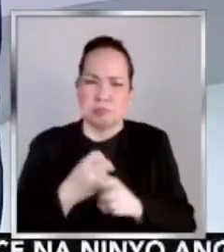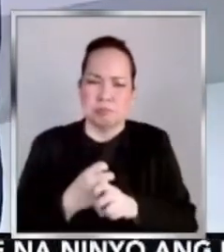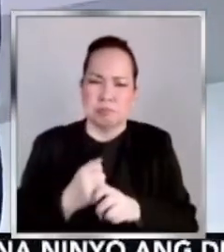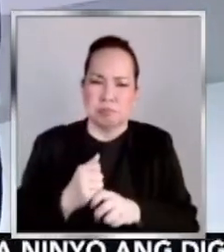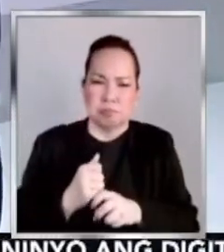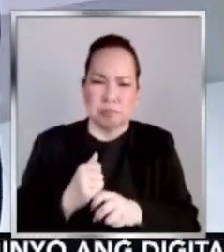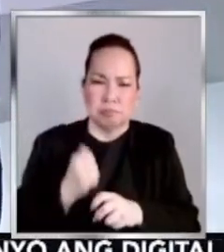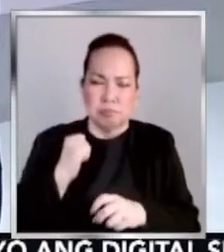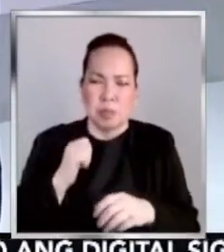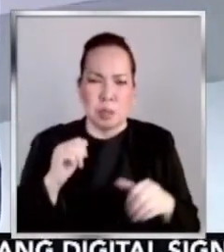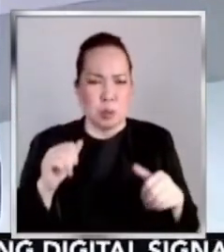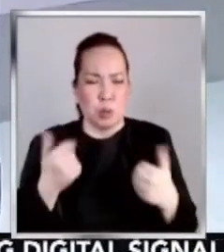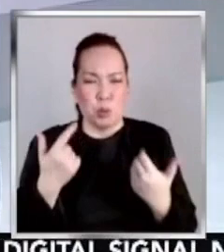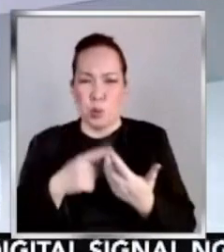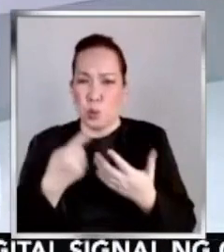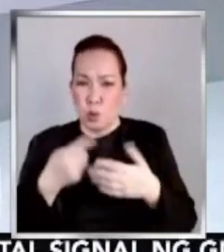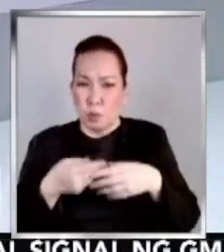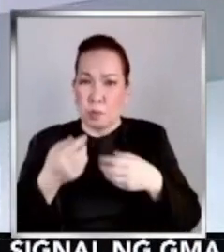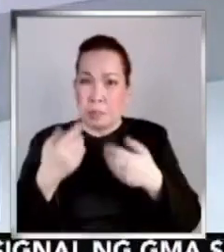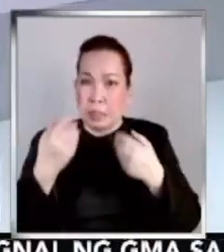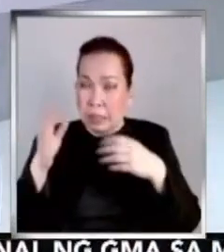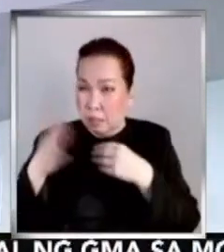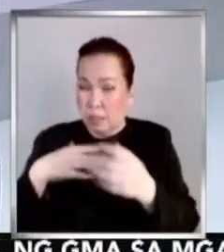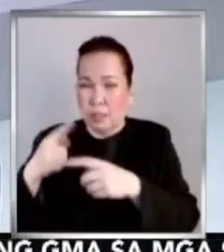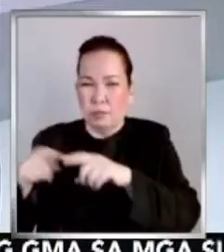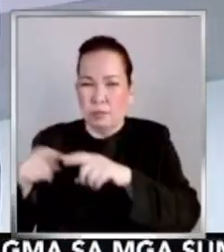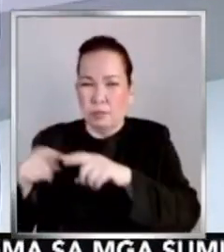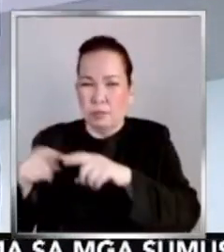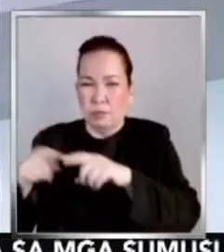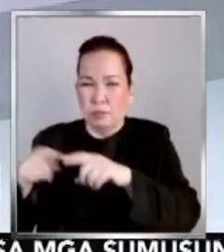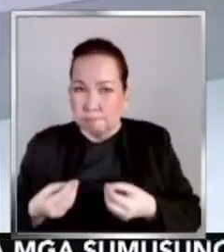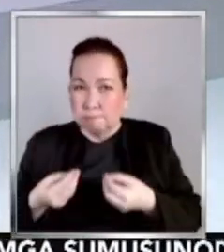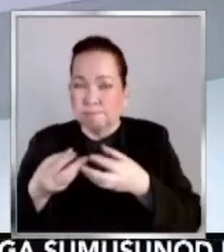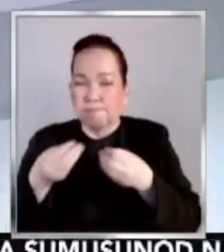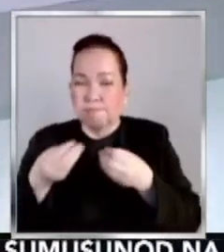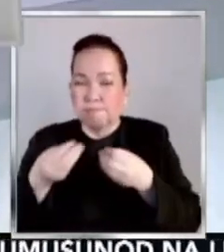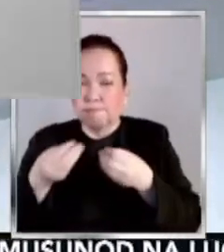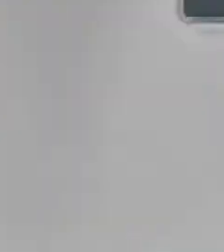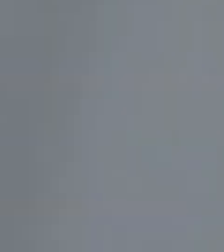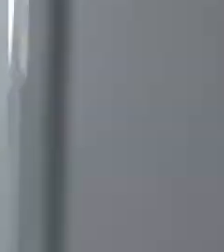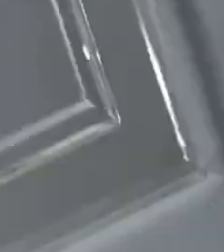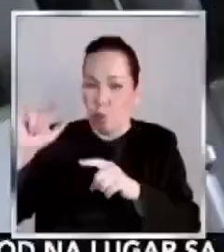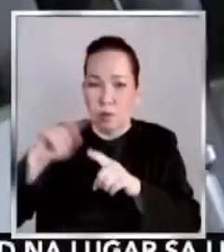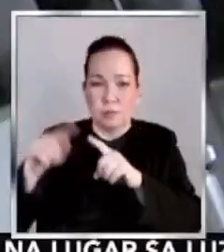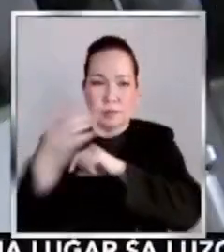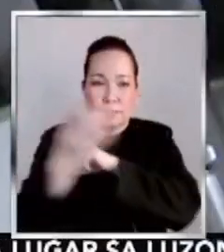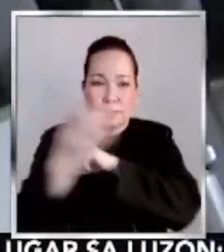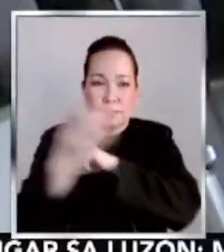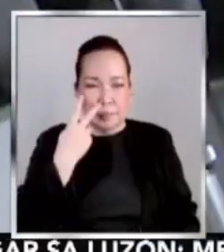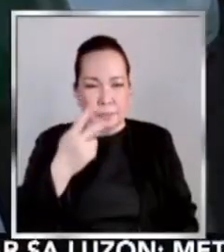magtaas ang produksyon ng ilang bansang may langis. Nakatutok si Dano Tingkungko.